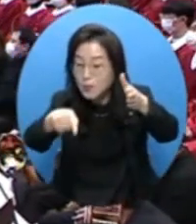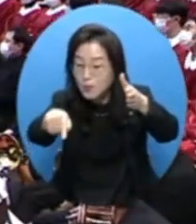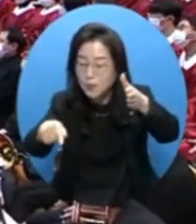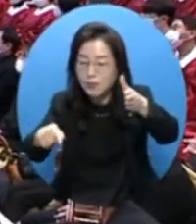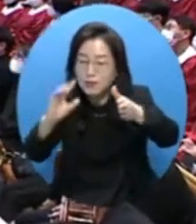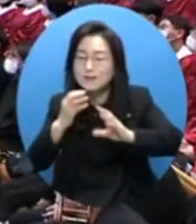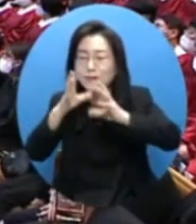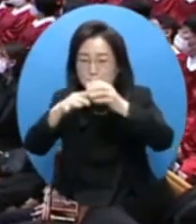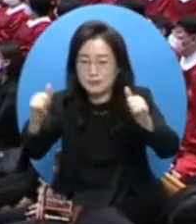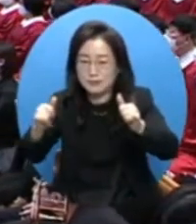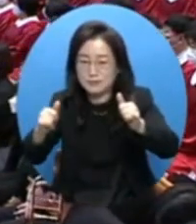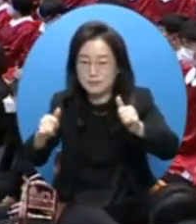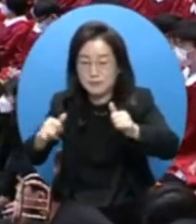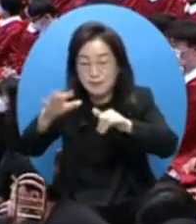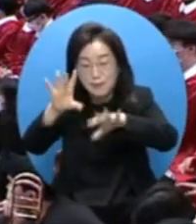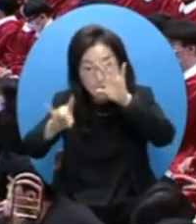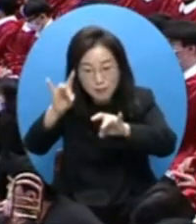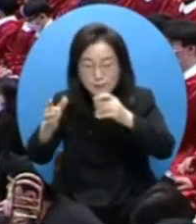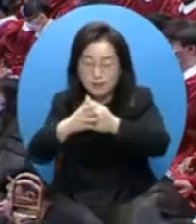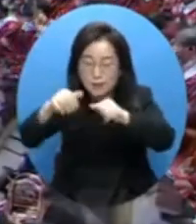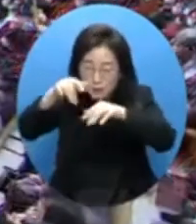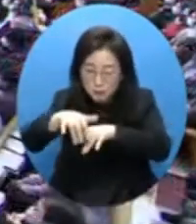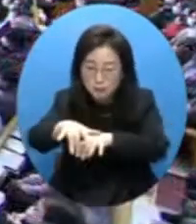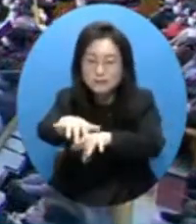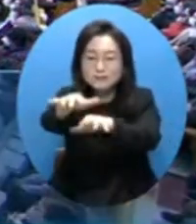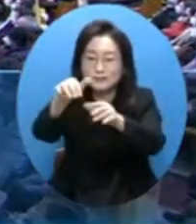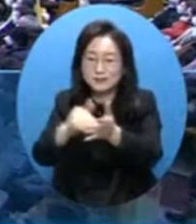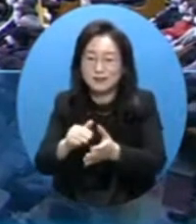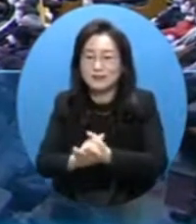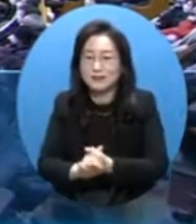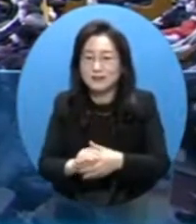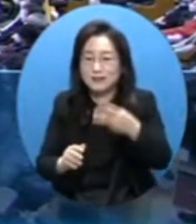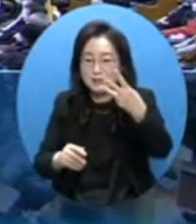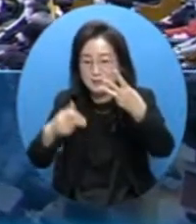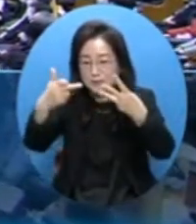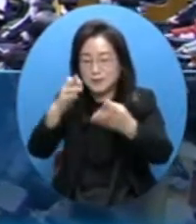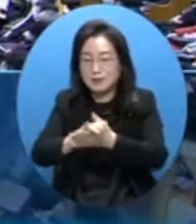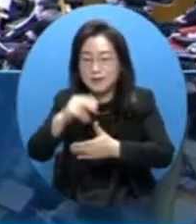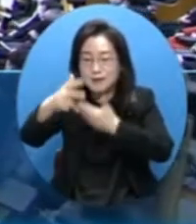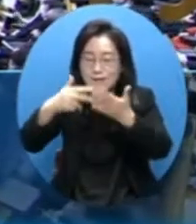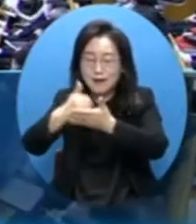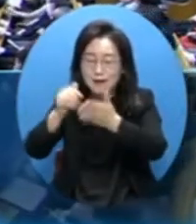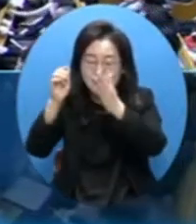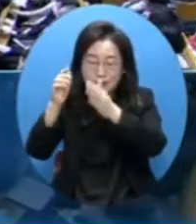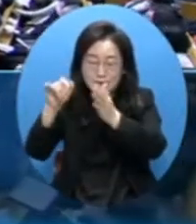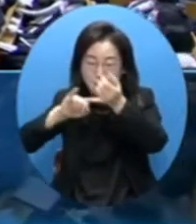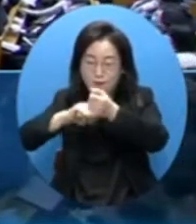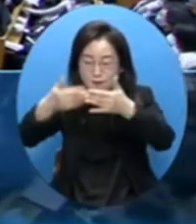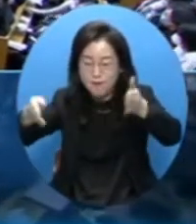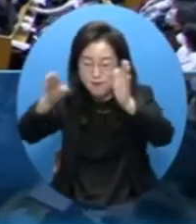사람의 백성이 육처럼 건너갔습니다 3장 17절입니다 야외 언약가를